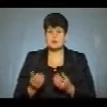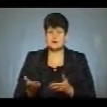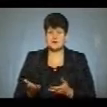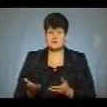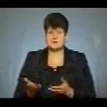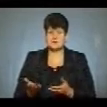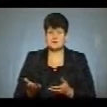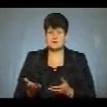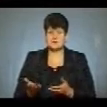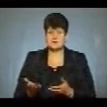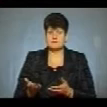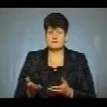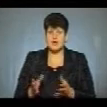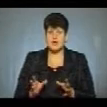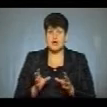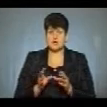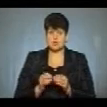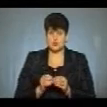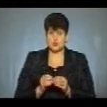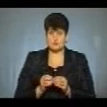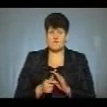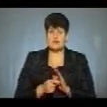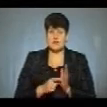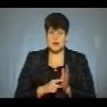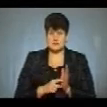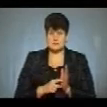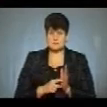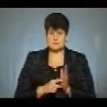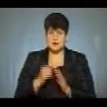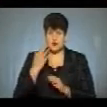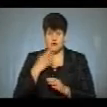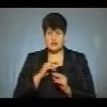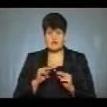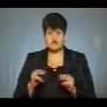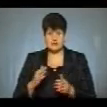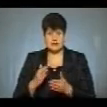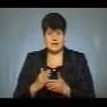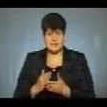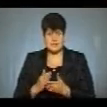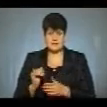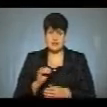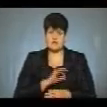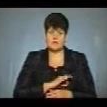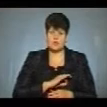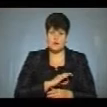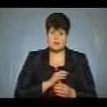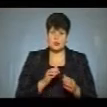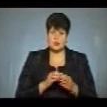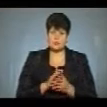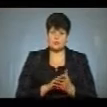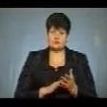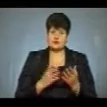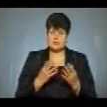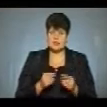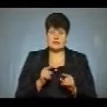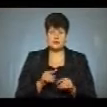Адже разом в класі, коли і вчитель є, і вихователь групи продовженого дня, такого